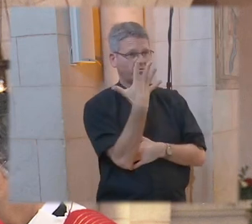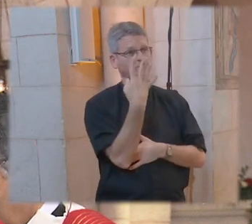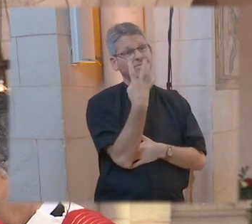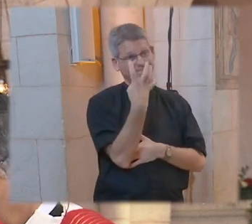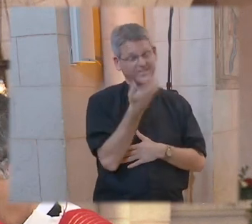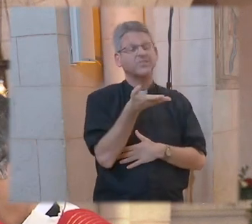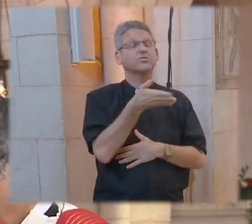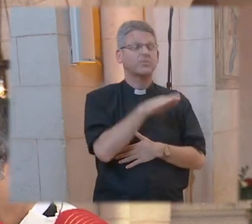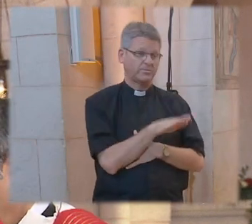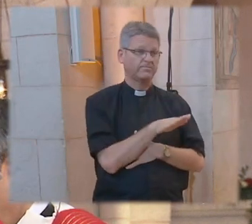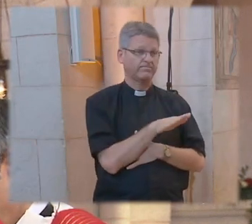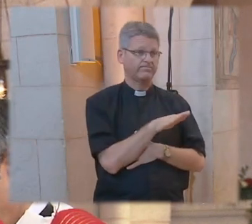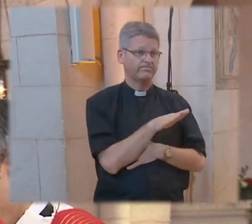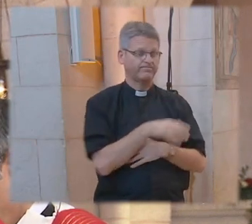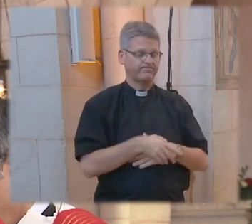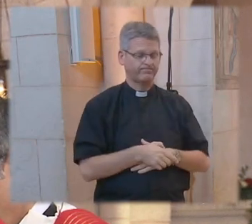22.02.1945.